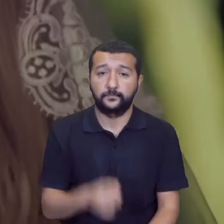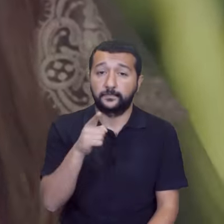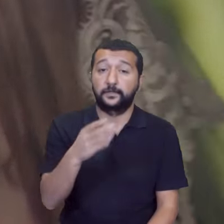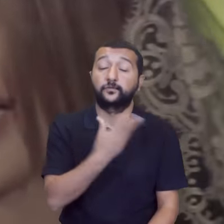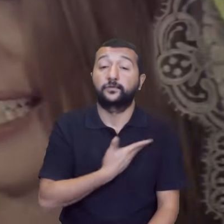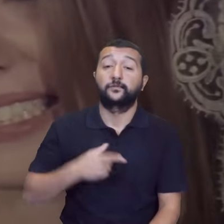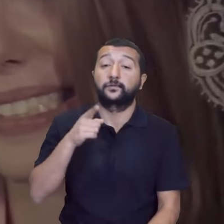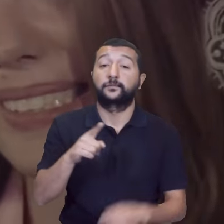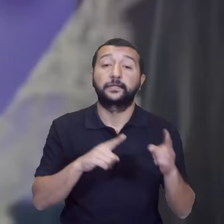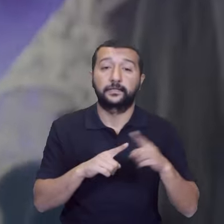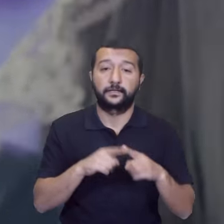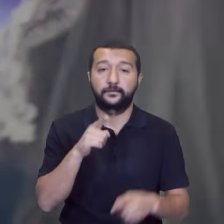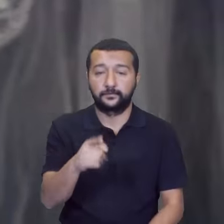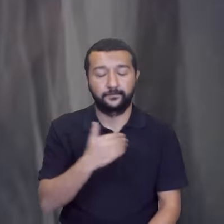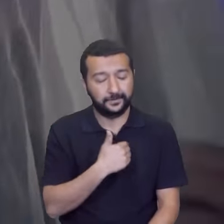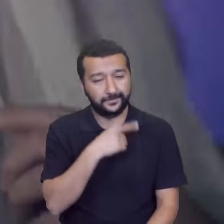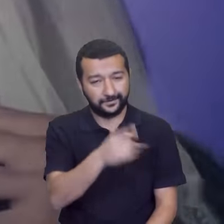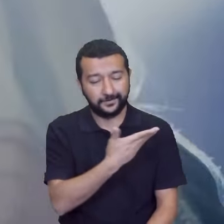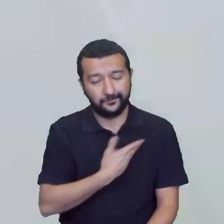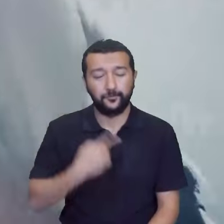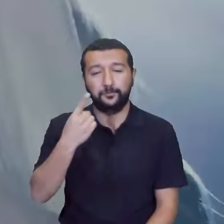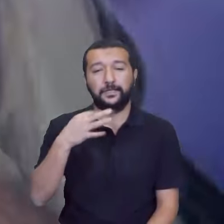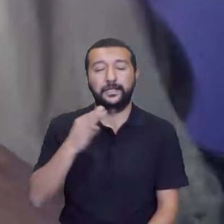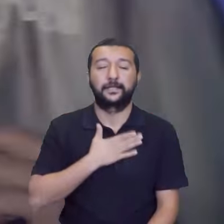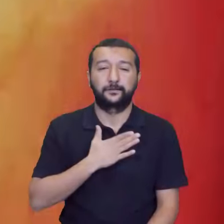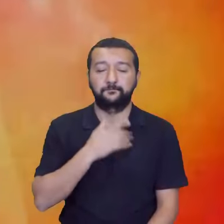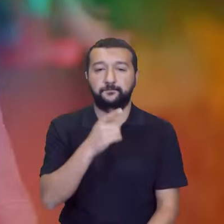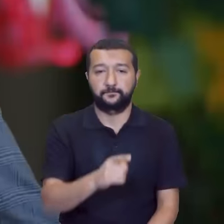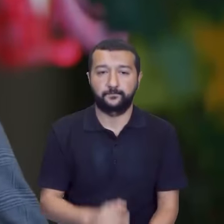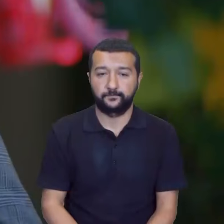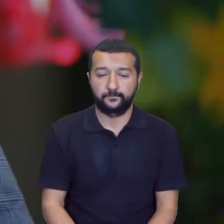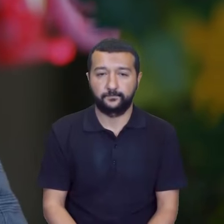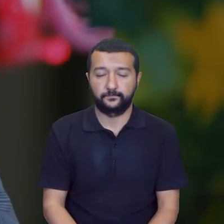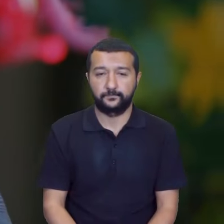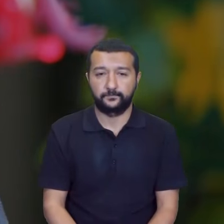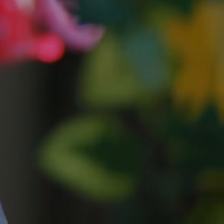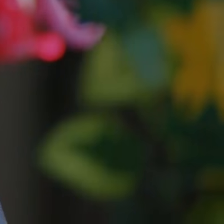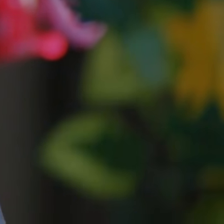Seni çok seviyorum Tarık. Ben de seni seviyorum bir tanem. Sarıldıkları anı hatırladı.